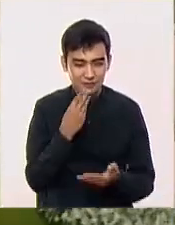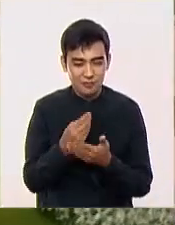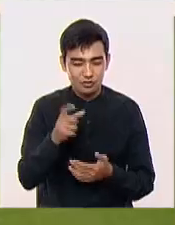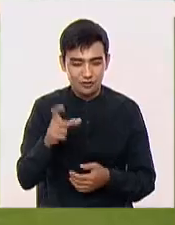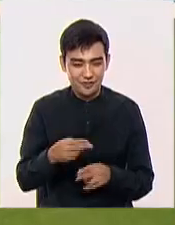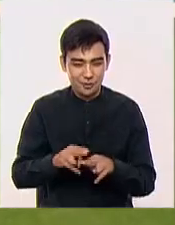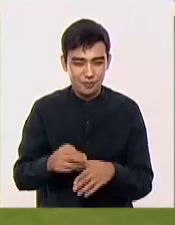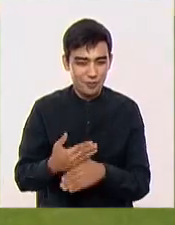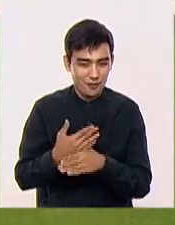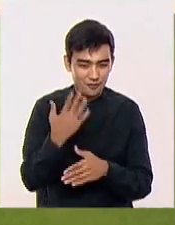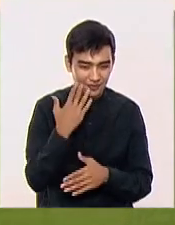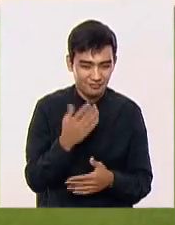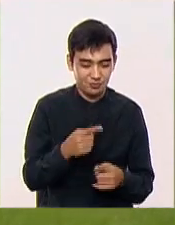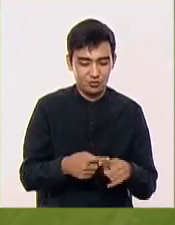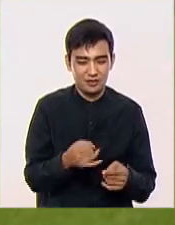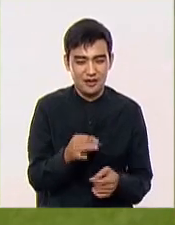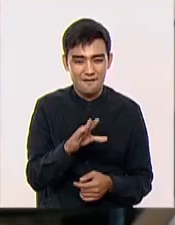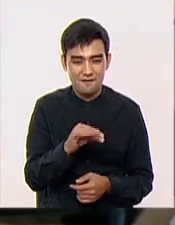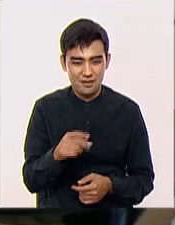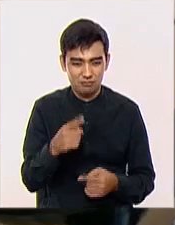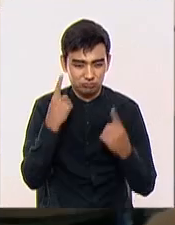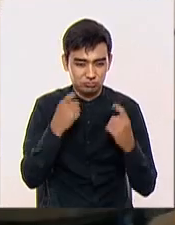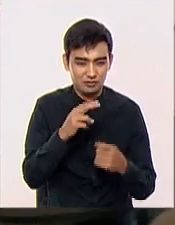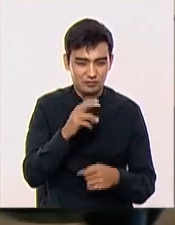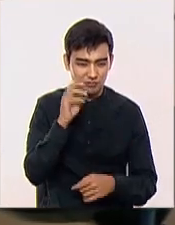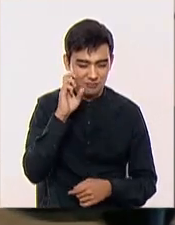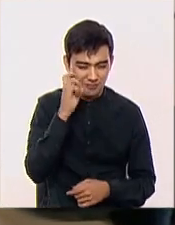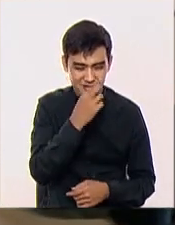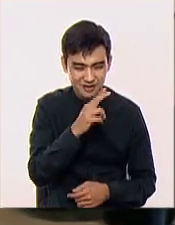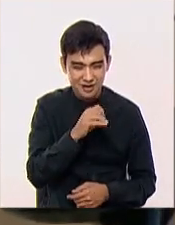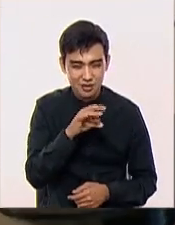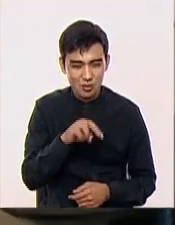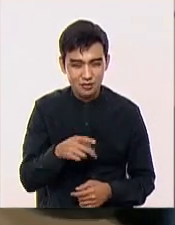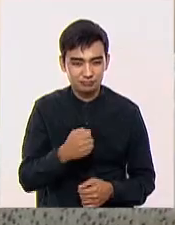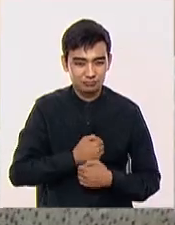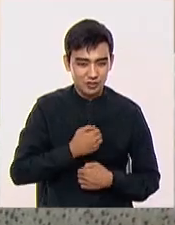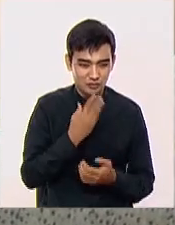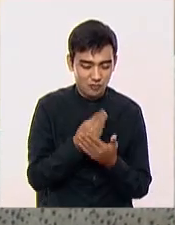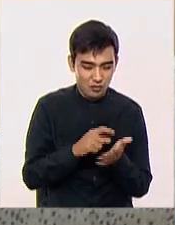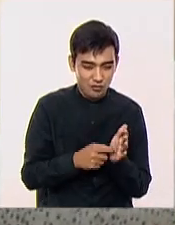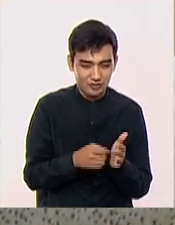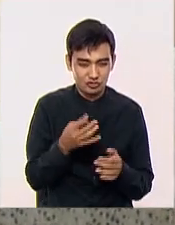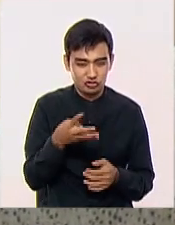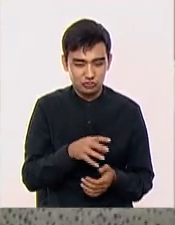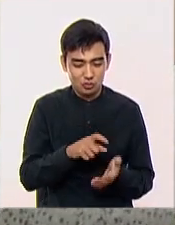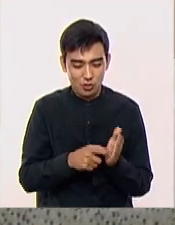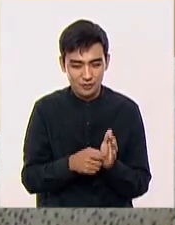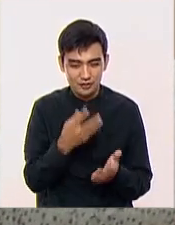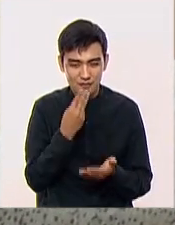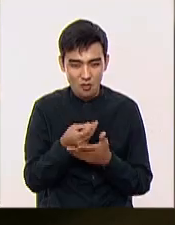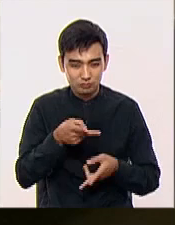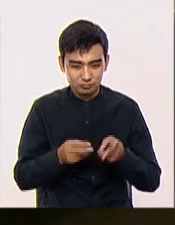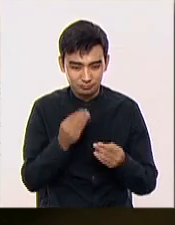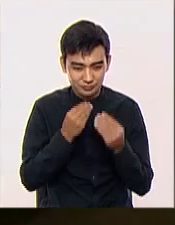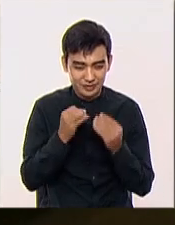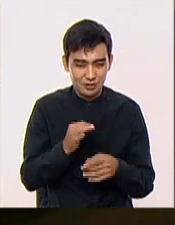кластағы виллалар бар. Мәселен, бұл вилла корольдік вилла деп аталады. Жеке жуыну бөлмелері мен 4 бірдей жатын бөлмесі, өзінің ас бөлмесі,